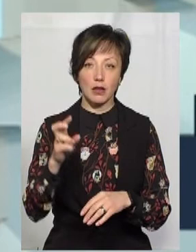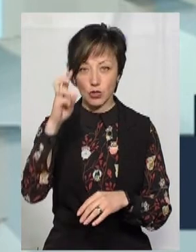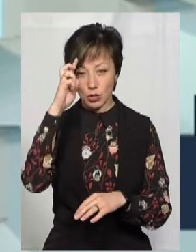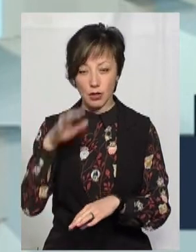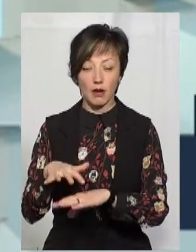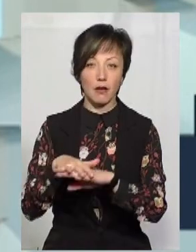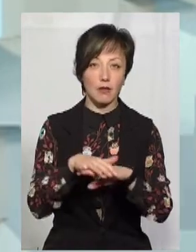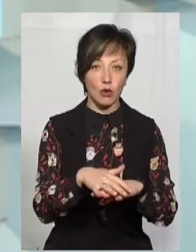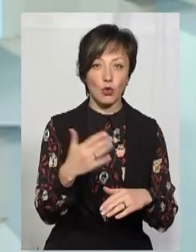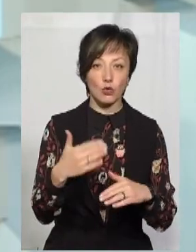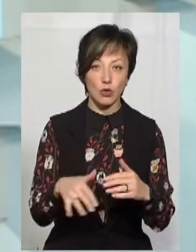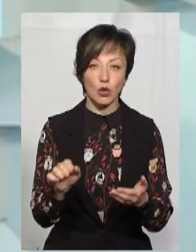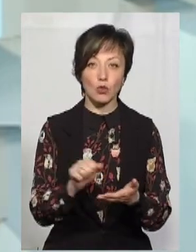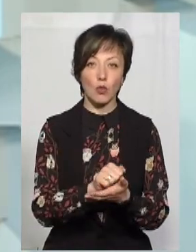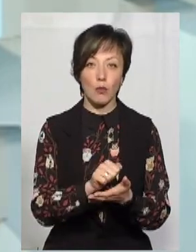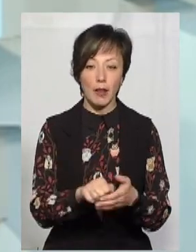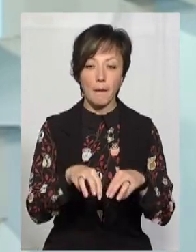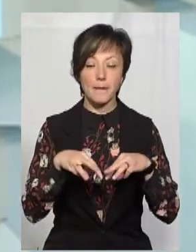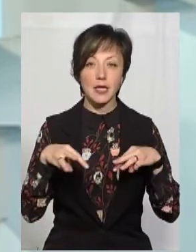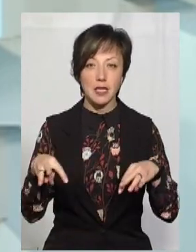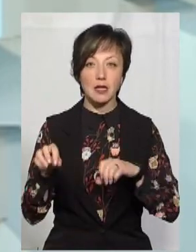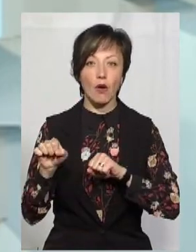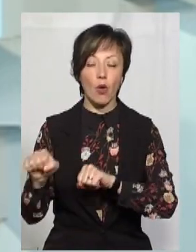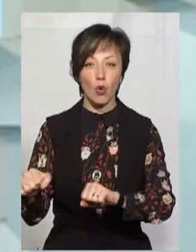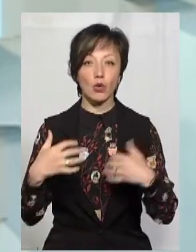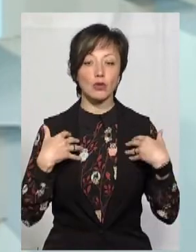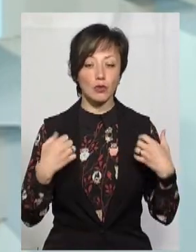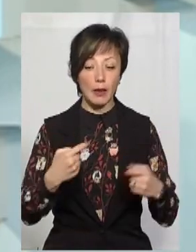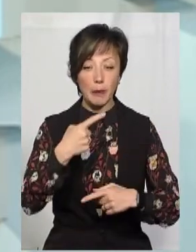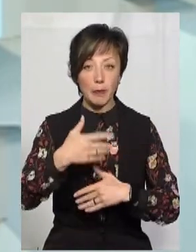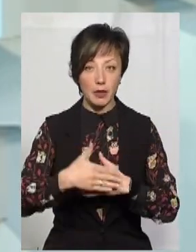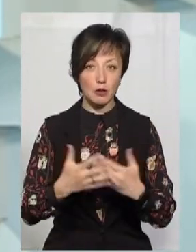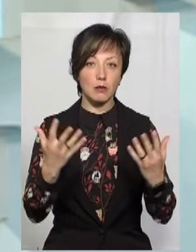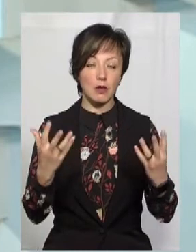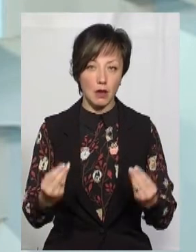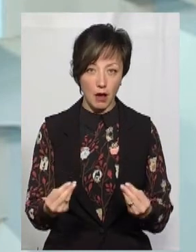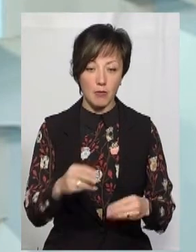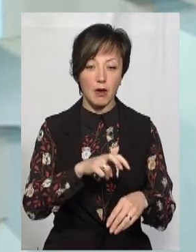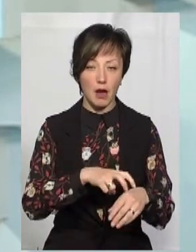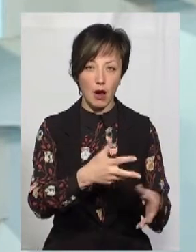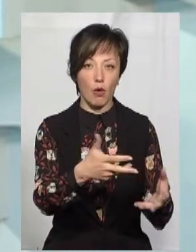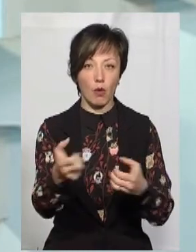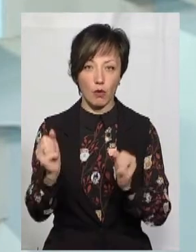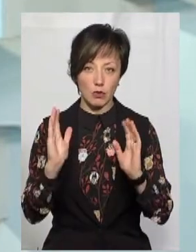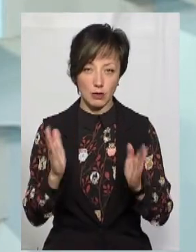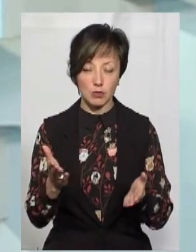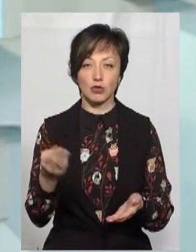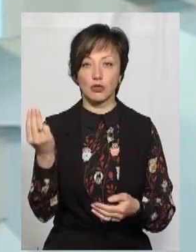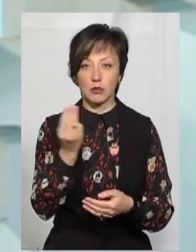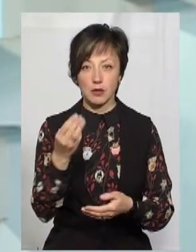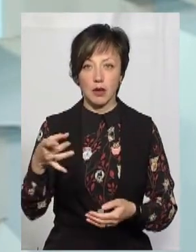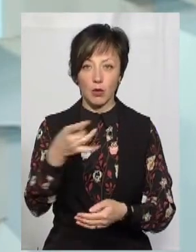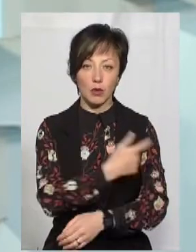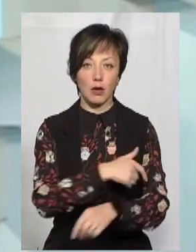надійшла і є відповідні документи керівні Міністерства охорони здоров'я. Найближчими днями ця сума буде отримана відповідно Шепетівською районною